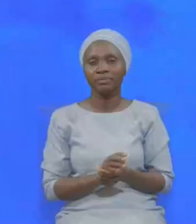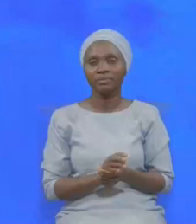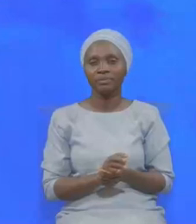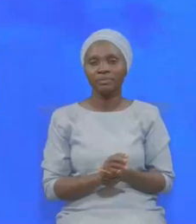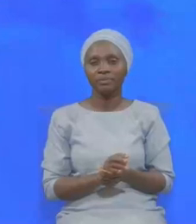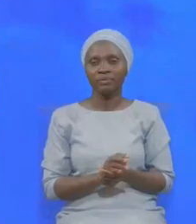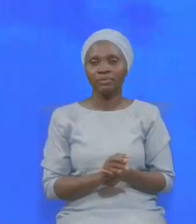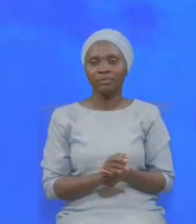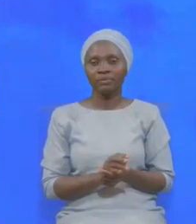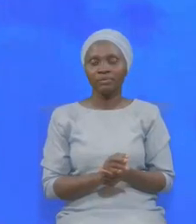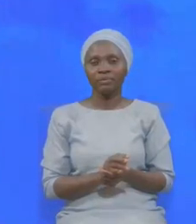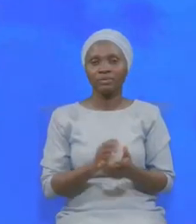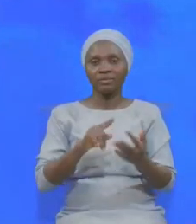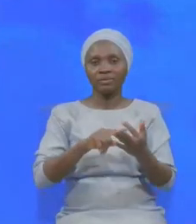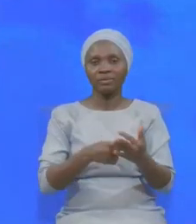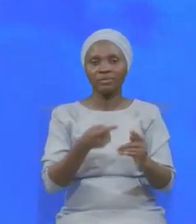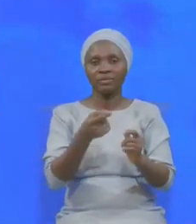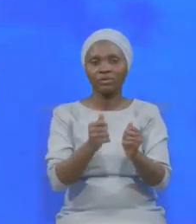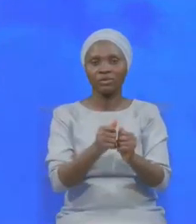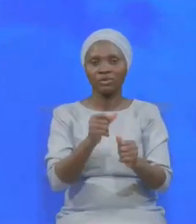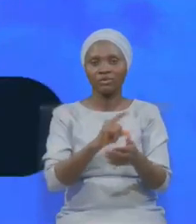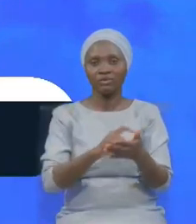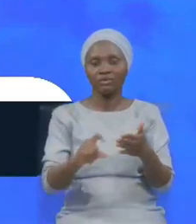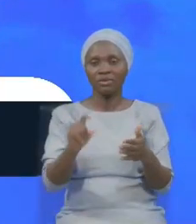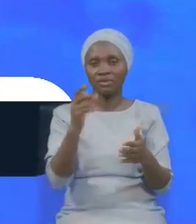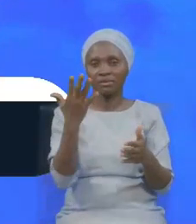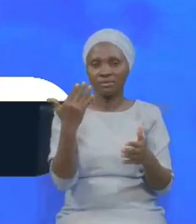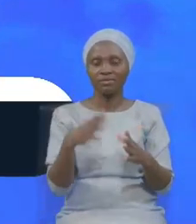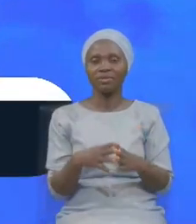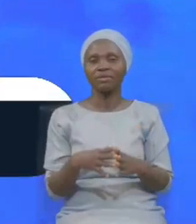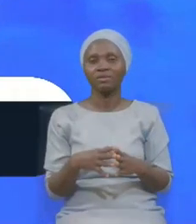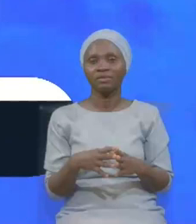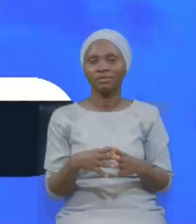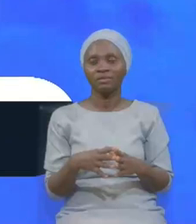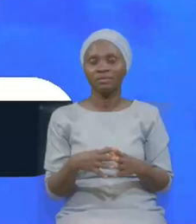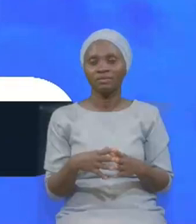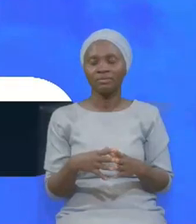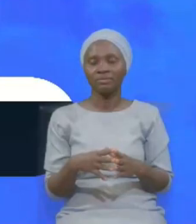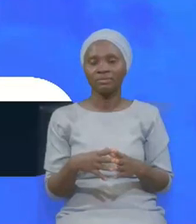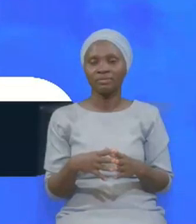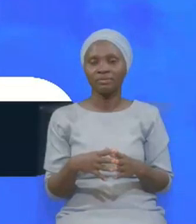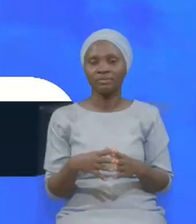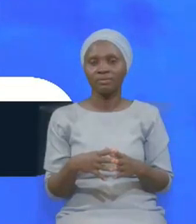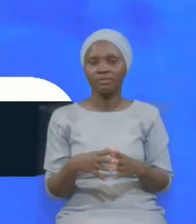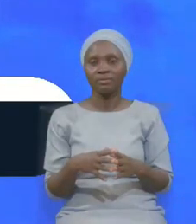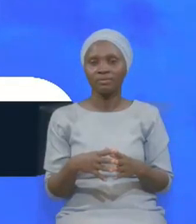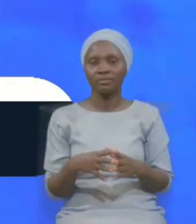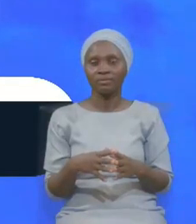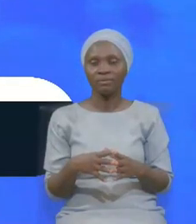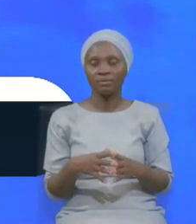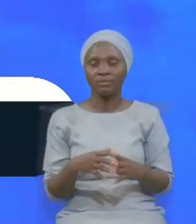31. Je commence par le verset 15. Et puis je vais revenir. Je vais soutenir cela avec certains